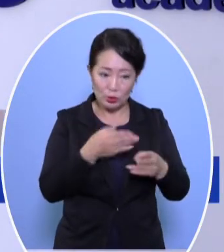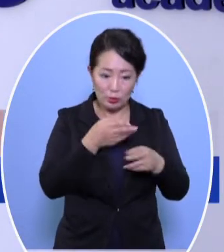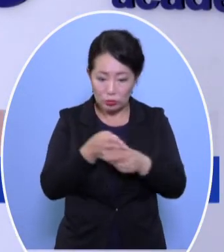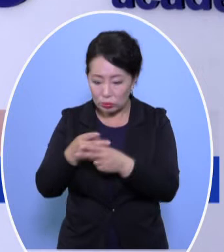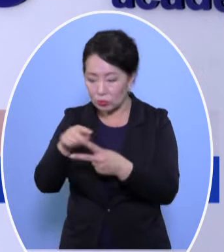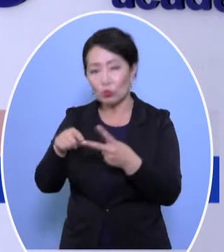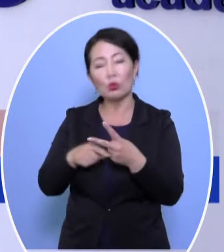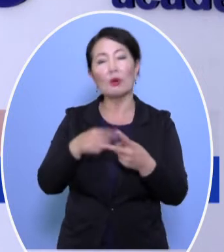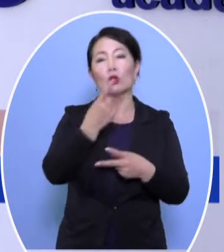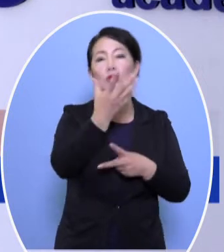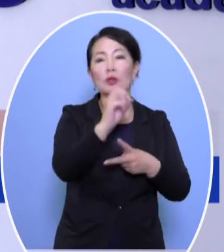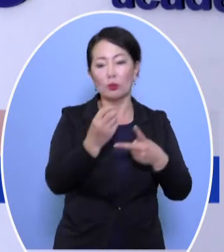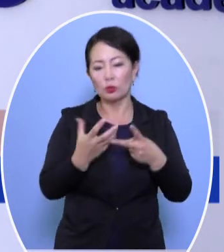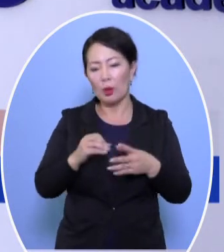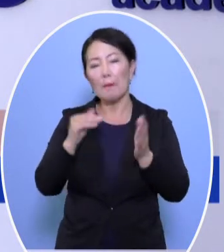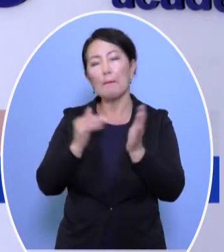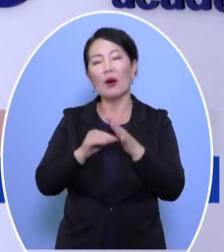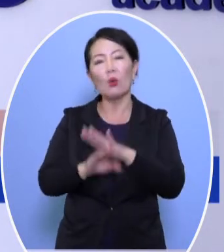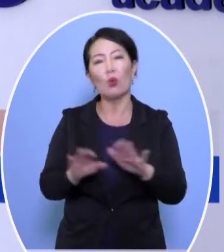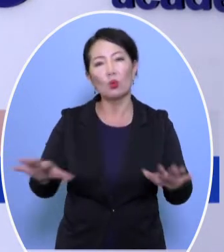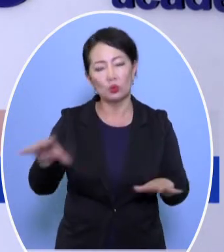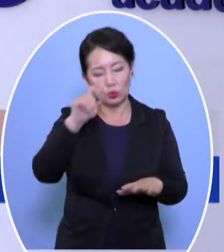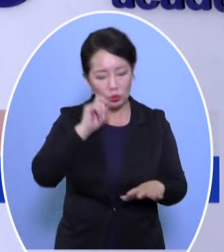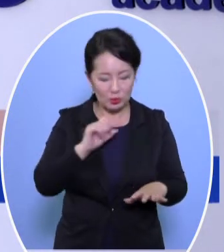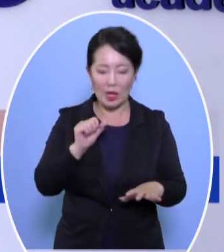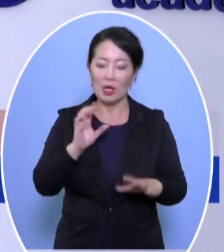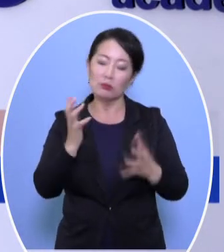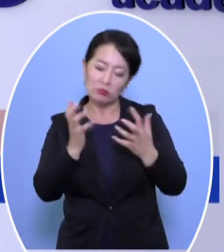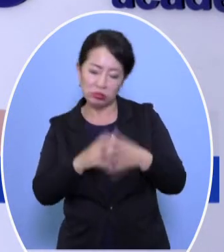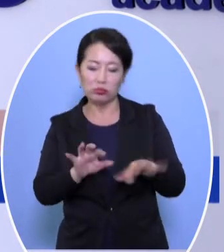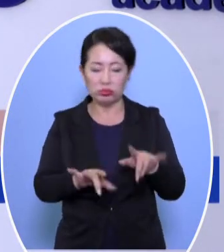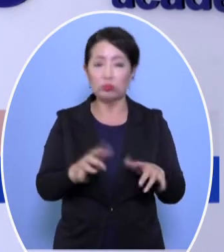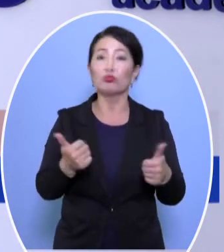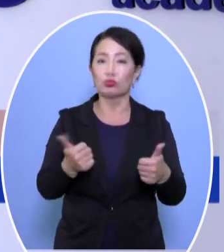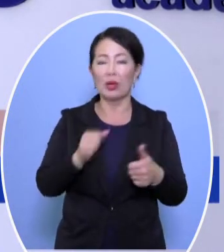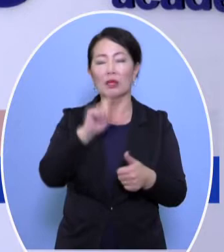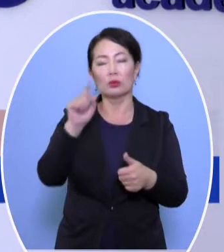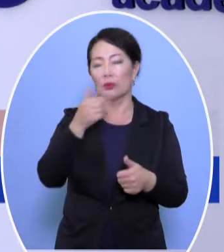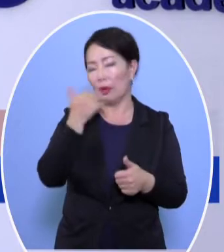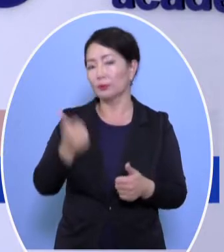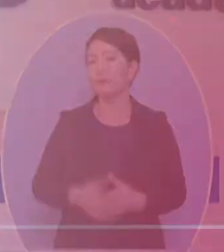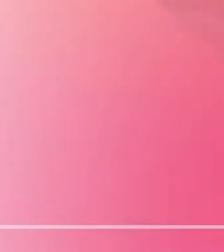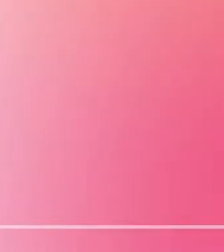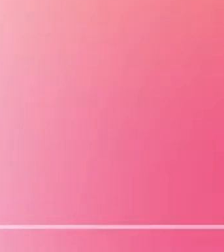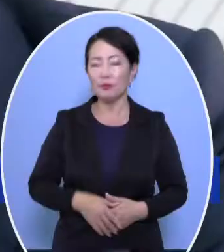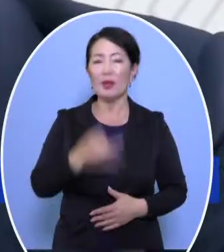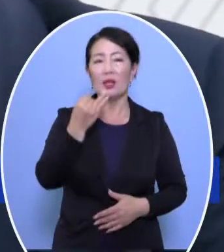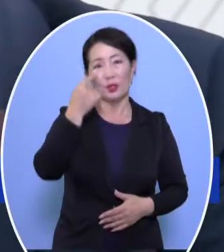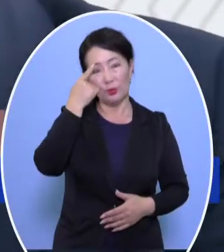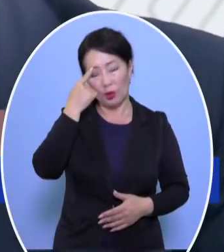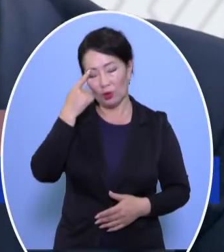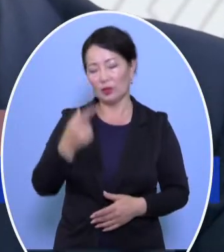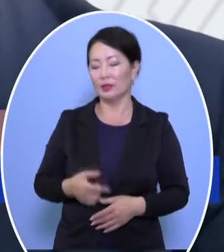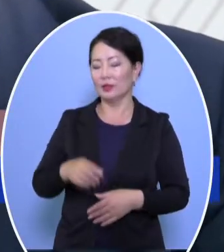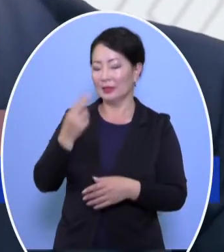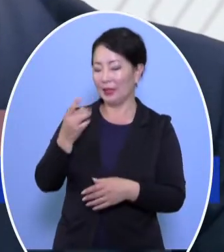дээр 150 орчим мянган хүүхдийн хүсэлтүүдийг систем ачааллын хувьд бол асуудалгүй л яж байгаа шийдвэрлэл хэмжиж гэсэн үг. Ийм Монголын